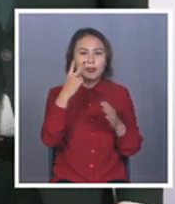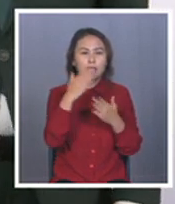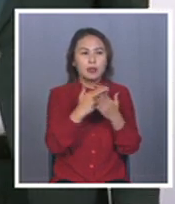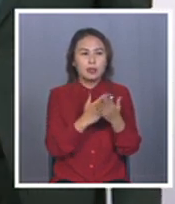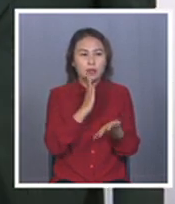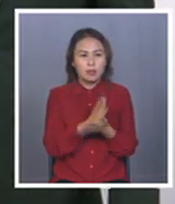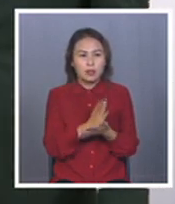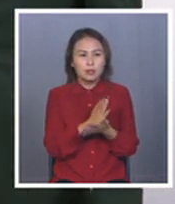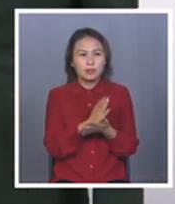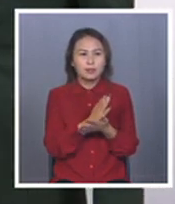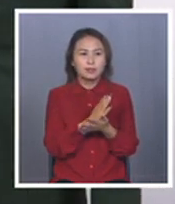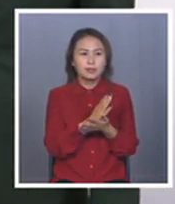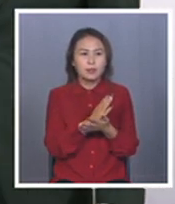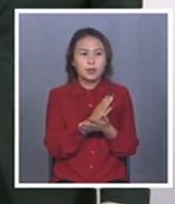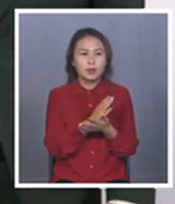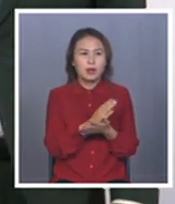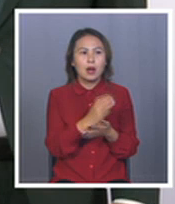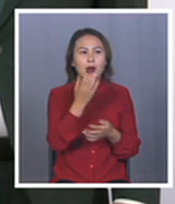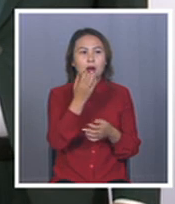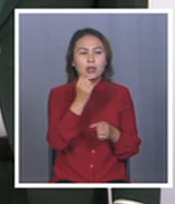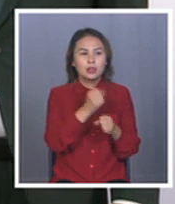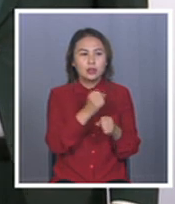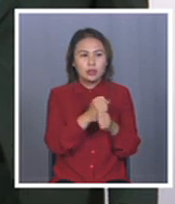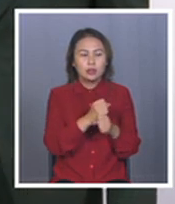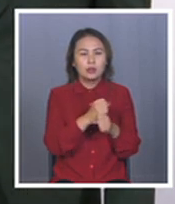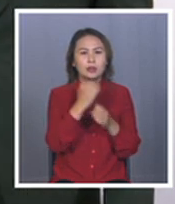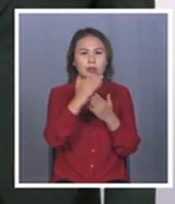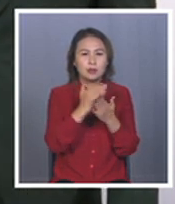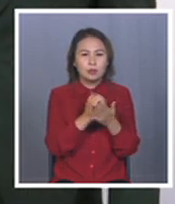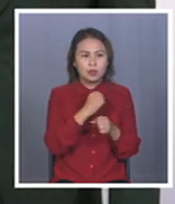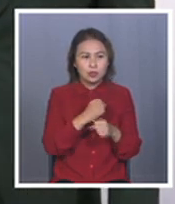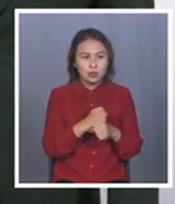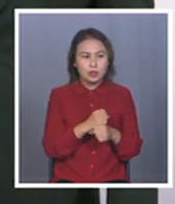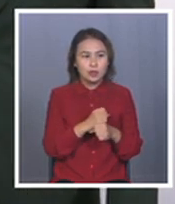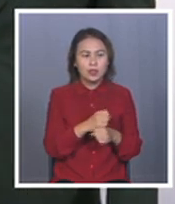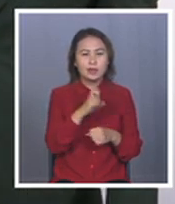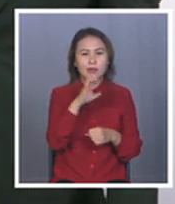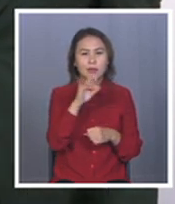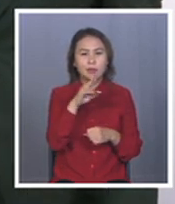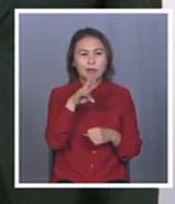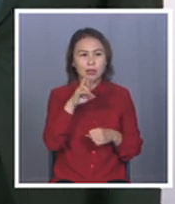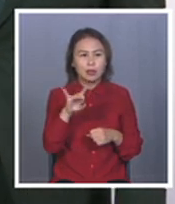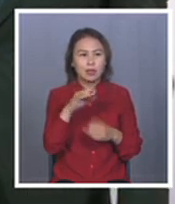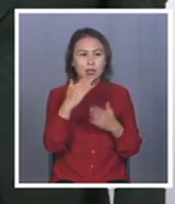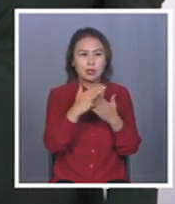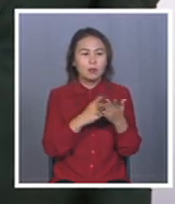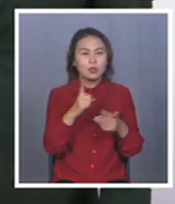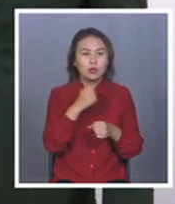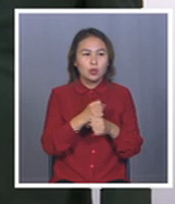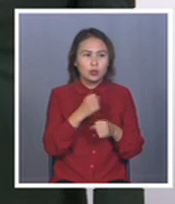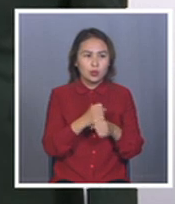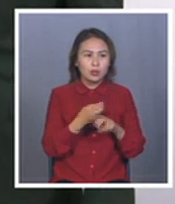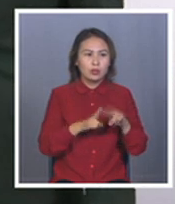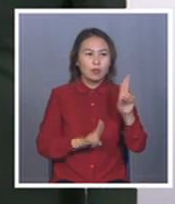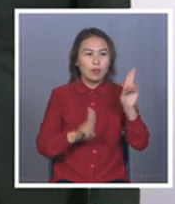орналасқан. Айнымалы жасау, тізім жасау. Скриптлер алаңына тізім жасау үшін деректер блогынан